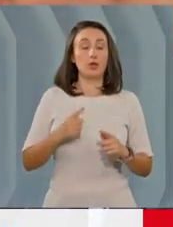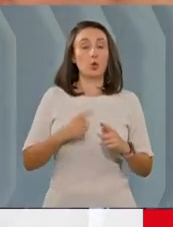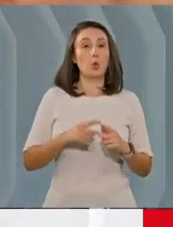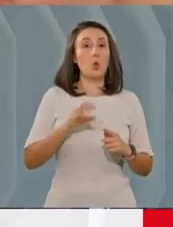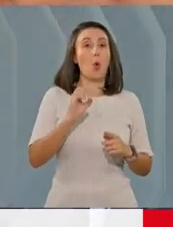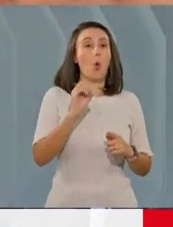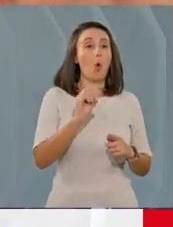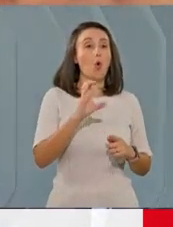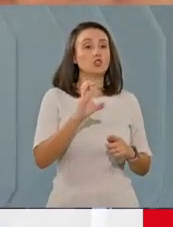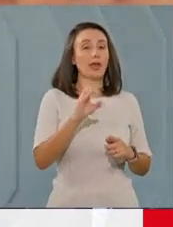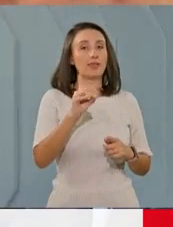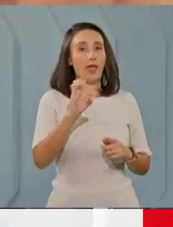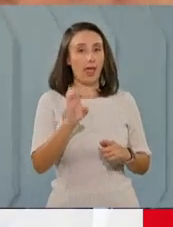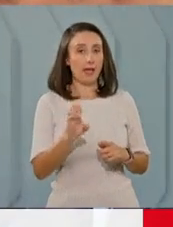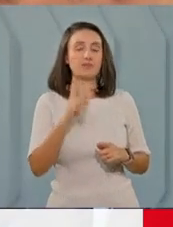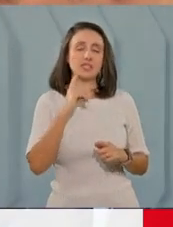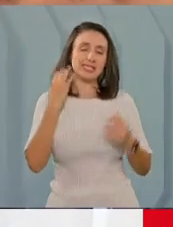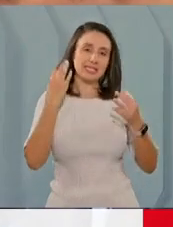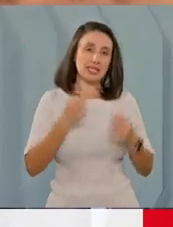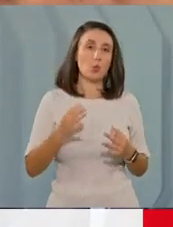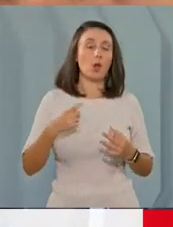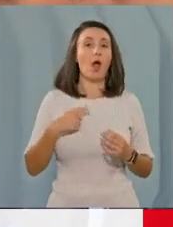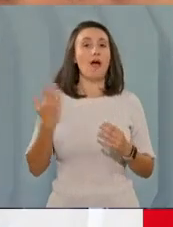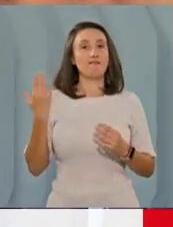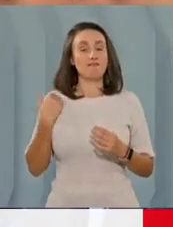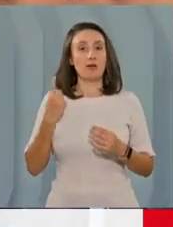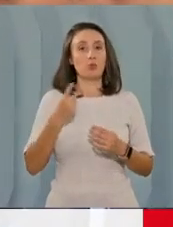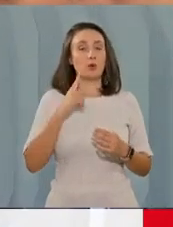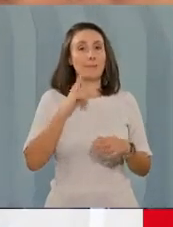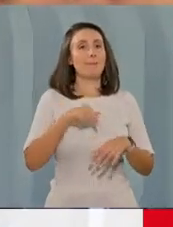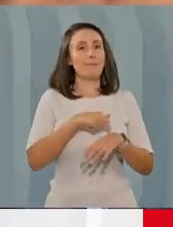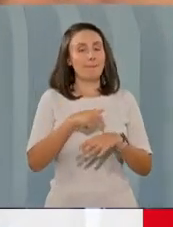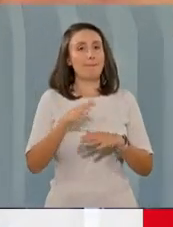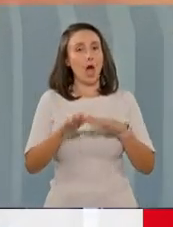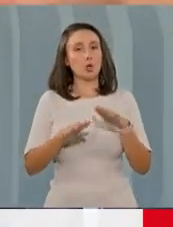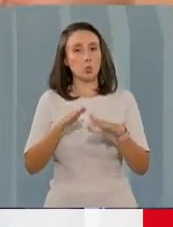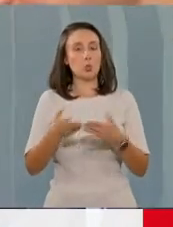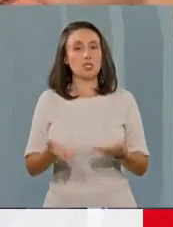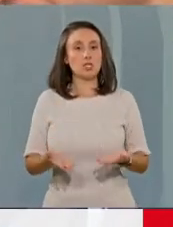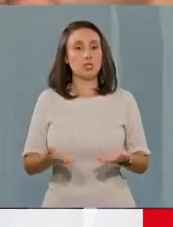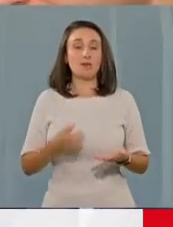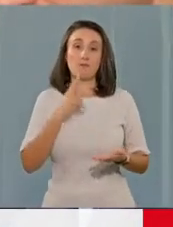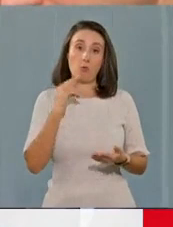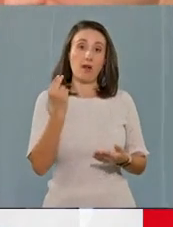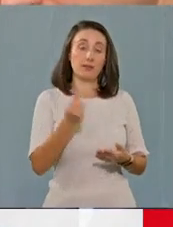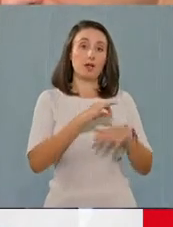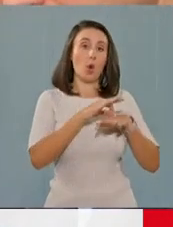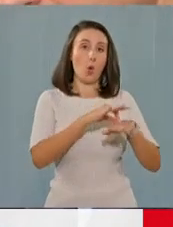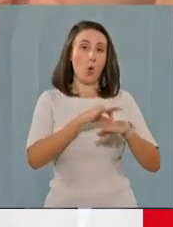OCDE și în felul acesta să ne asigurăm că vom avea un parcurs cât se poate de bine